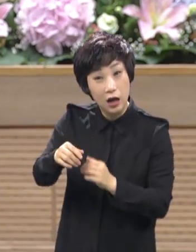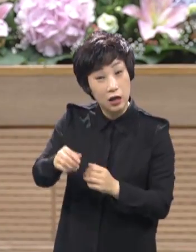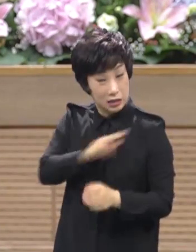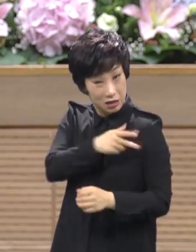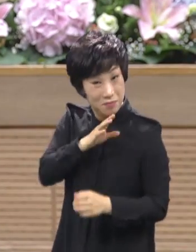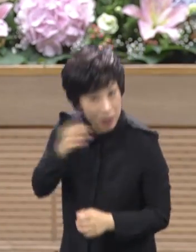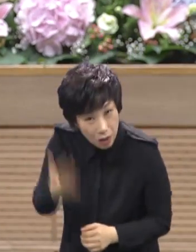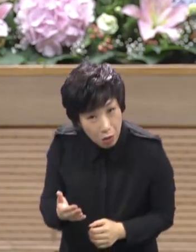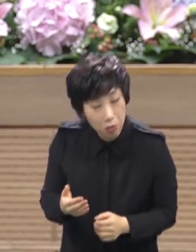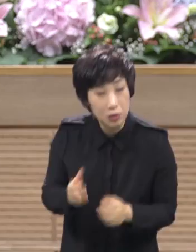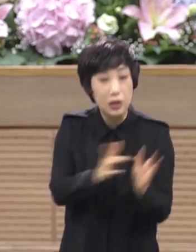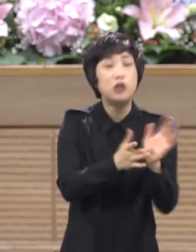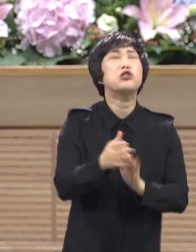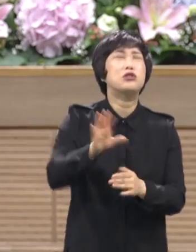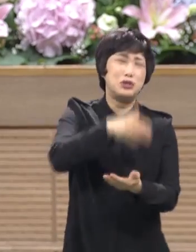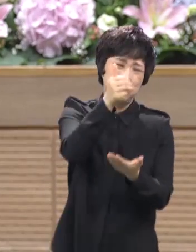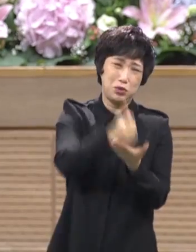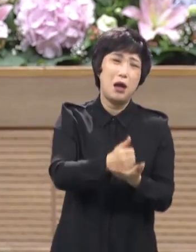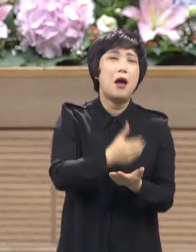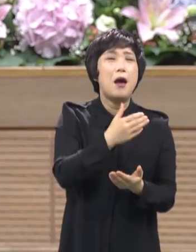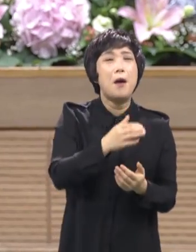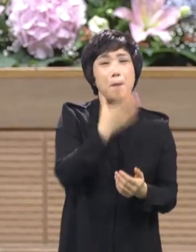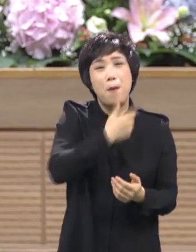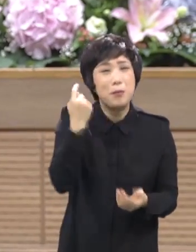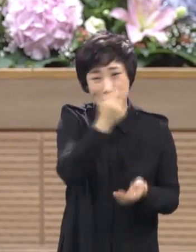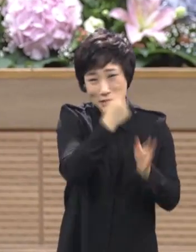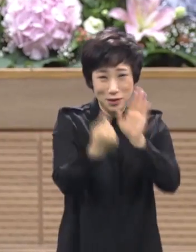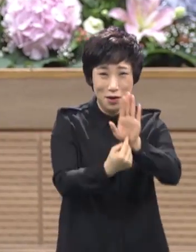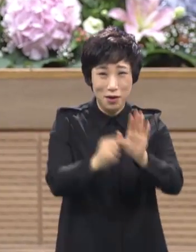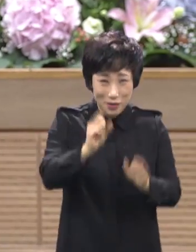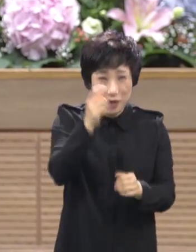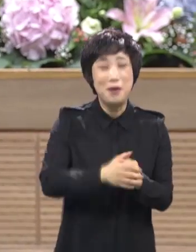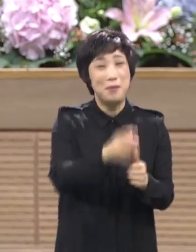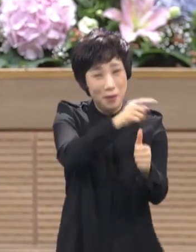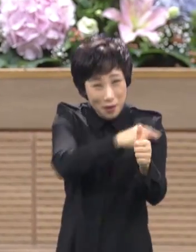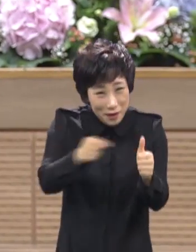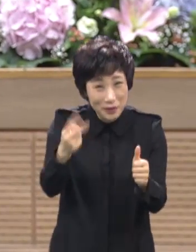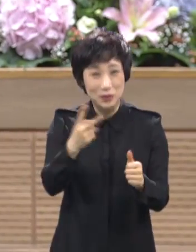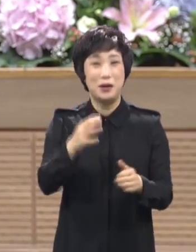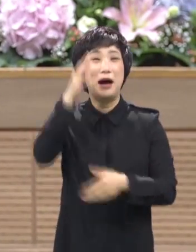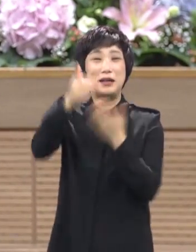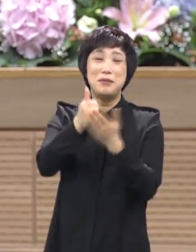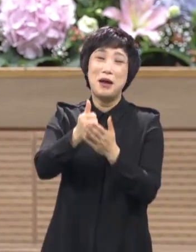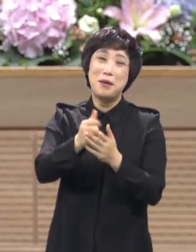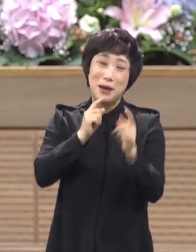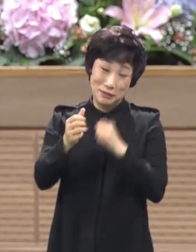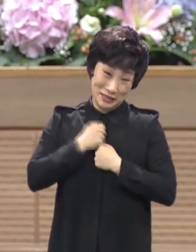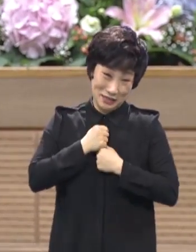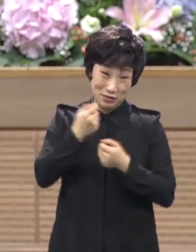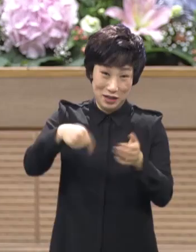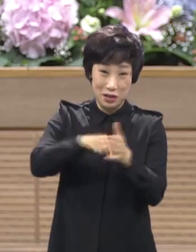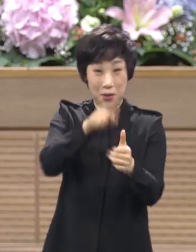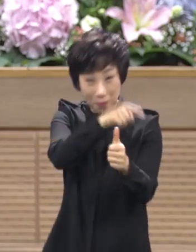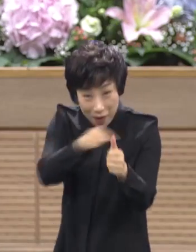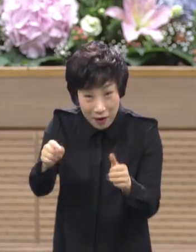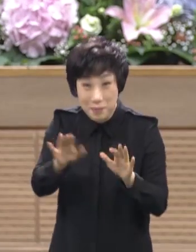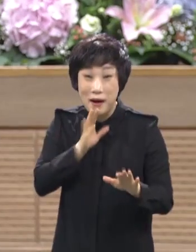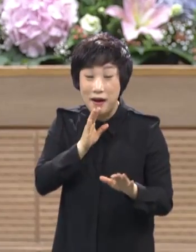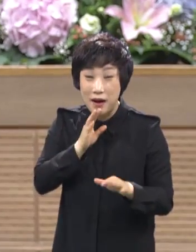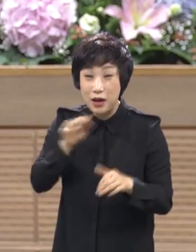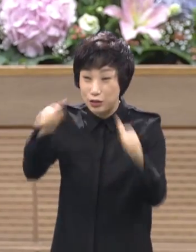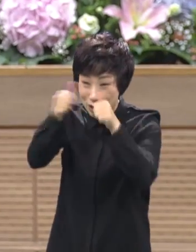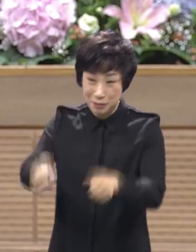증거를 위해 목베임을 받을 만한 믿음, 하나님 말씀을 지키기 위해서 목베임을 받을 만한 이름, 우상 숭배 안 키우기